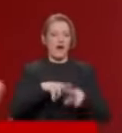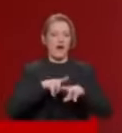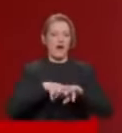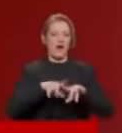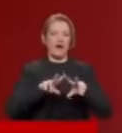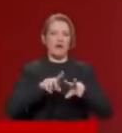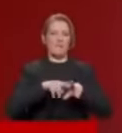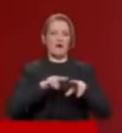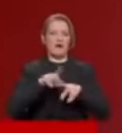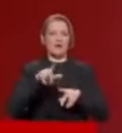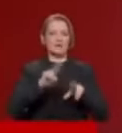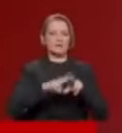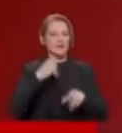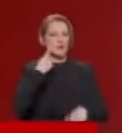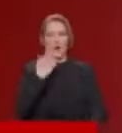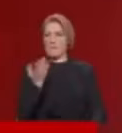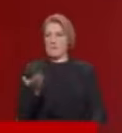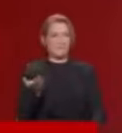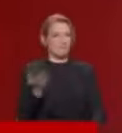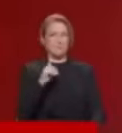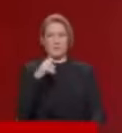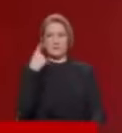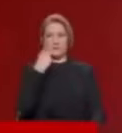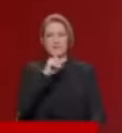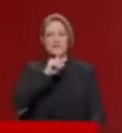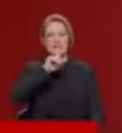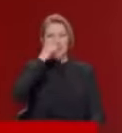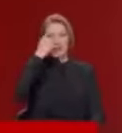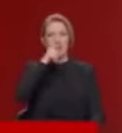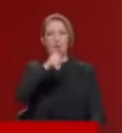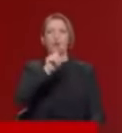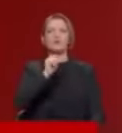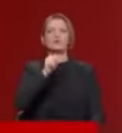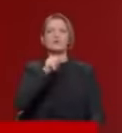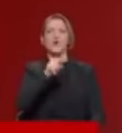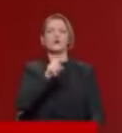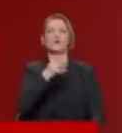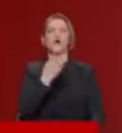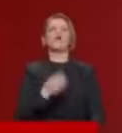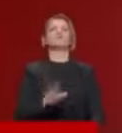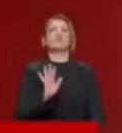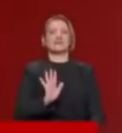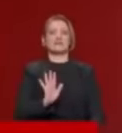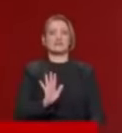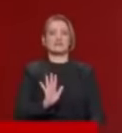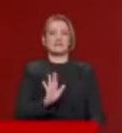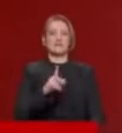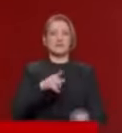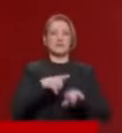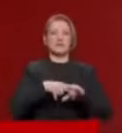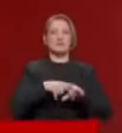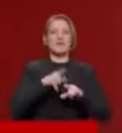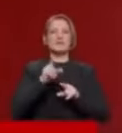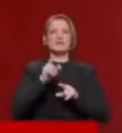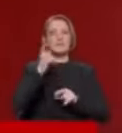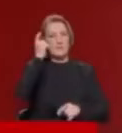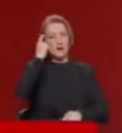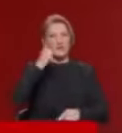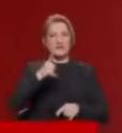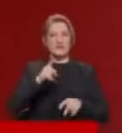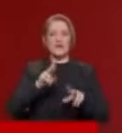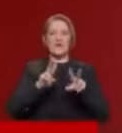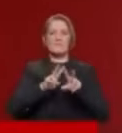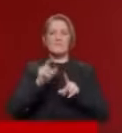ahmaklık hiç görmedim. Dolayısıyla yapayalnız o gün orada olmasaydık. Hüseyin Baş da oradaydı,